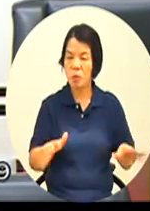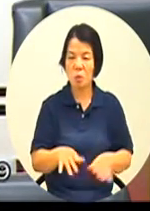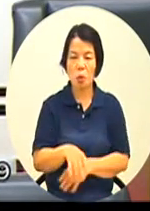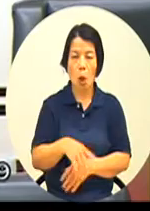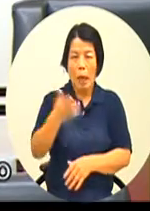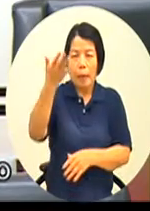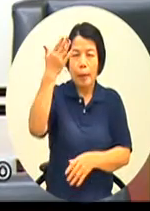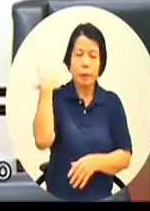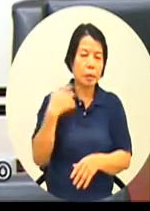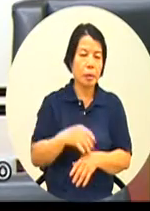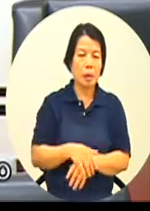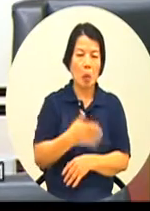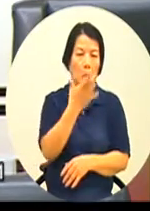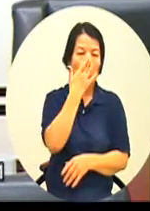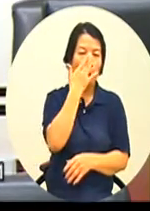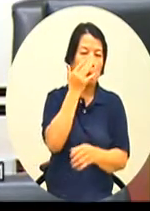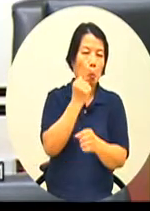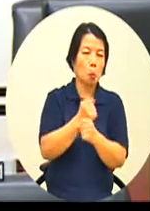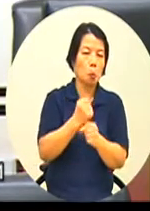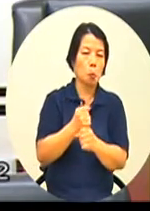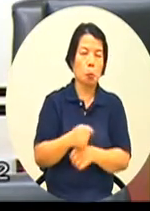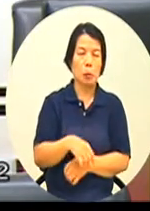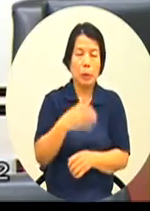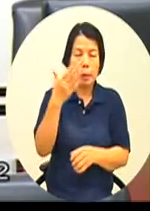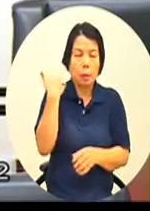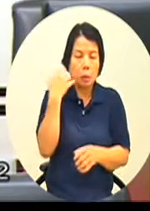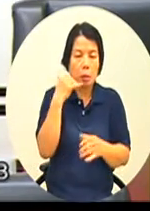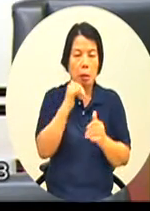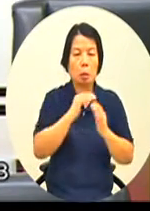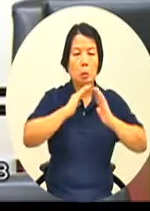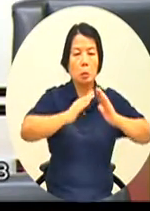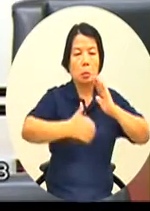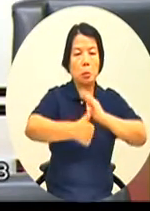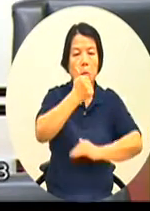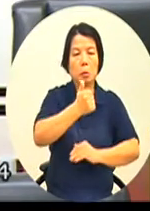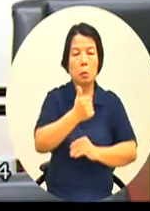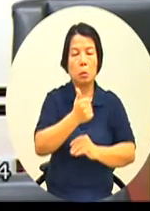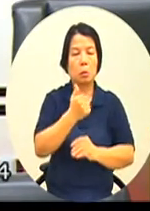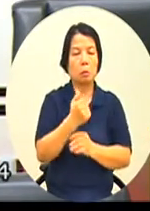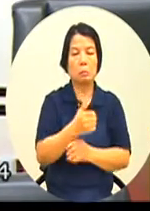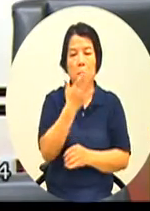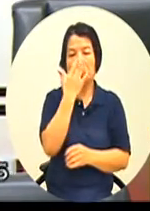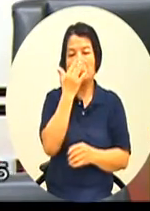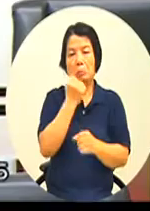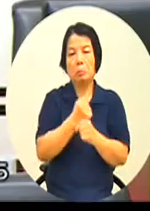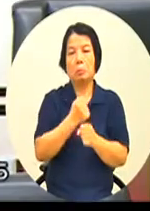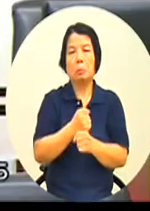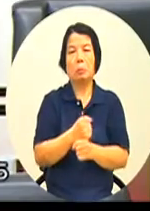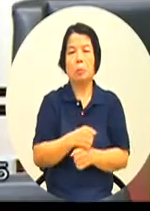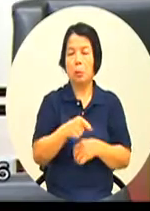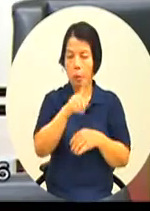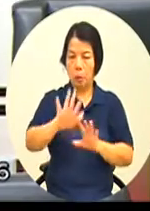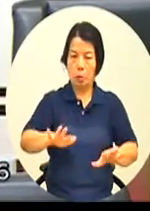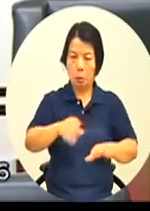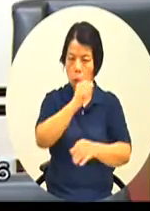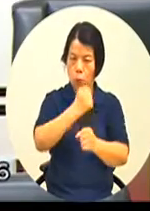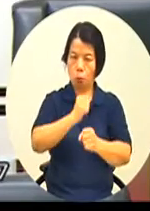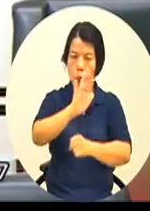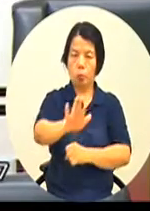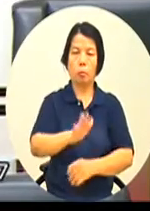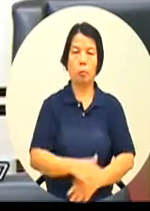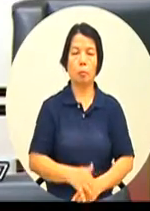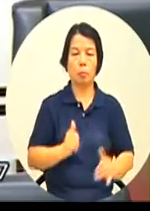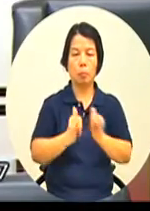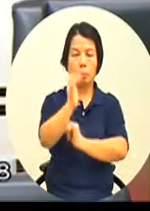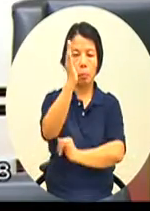过去多任市长没有做到的事情，市政府现在正在做。那从民政局这边，可能